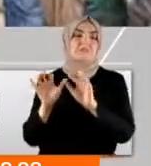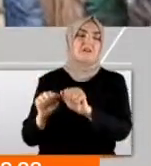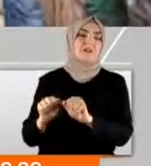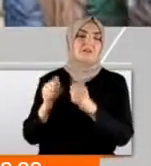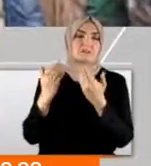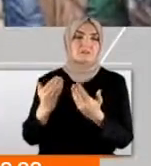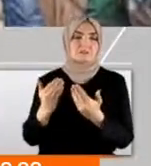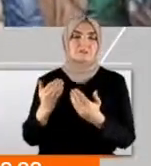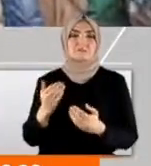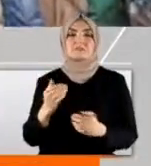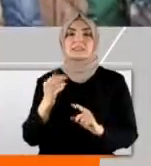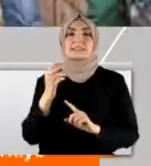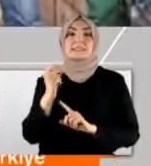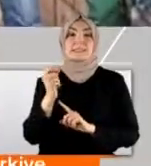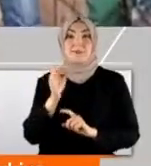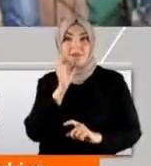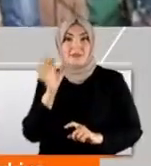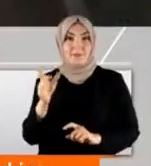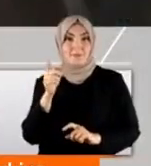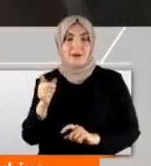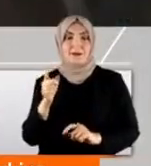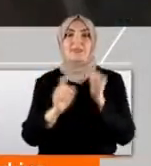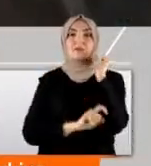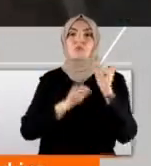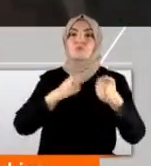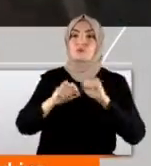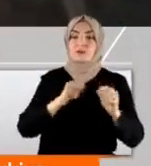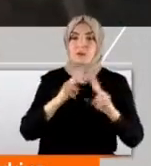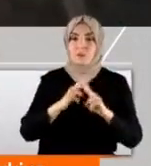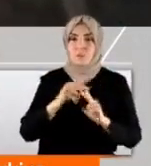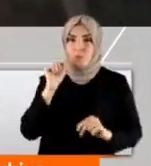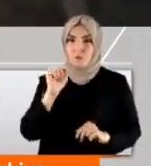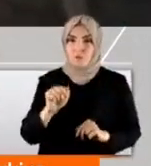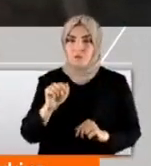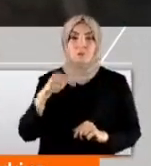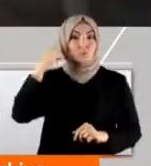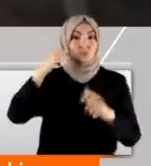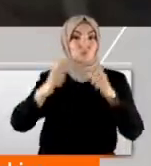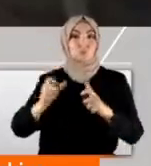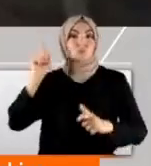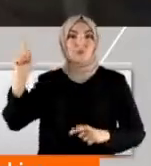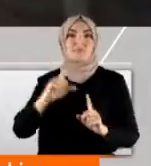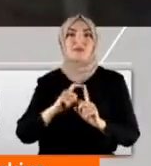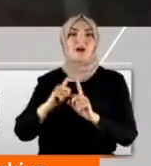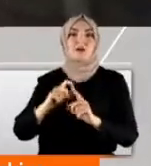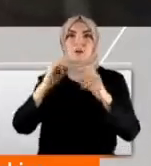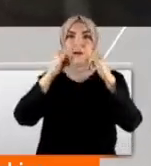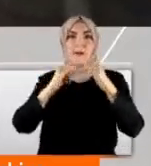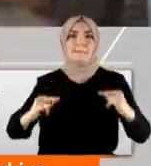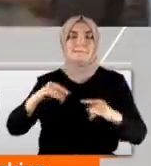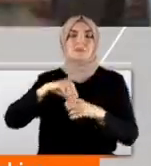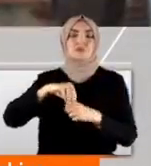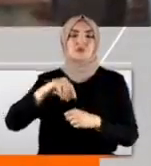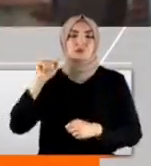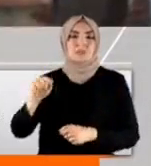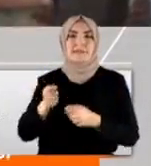İstihbarat ve terörle mücadele polisi, Suriye'de DAEŞ kamplarında silahlı eğitim aldıkları belirlenen iki teröristin Türkiye'ye sızdığını